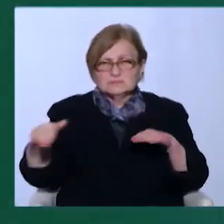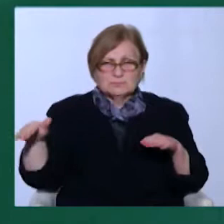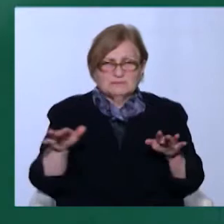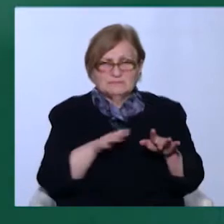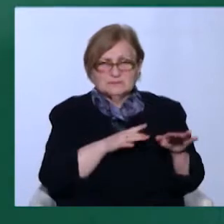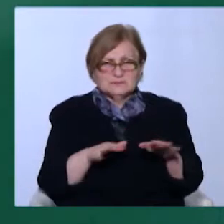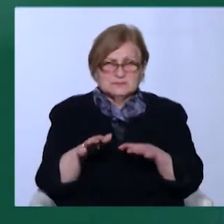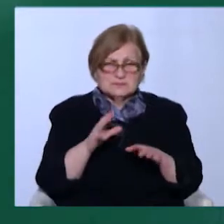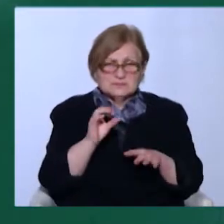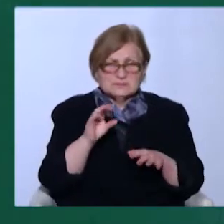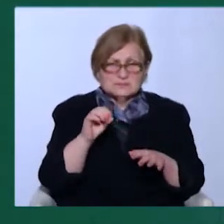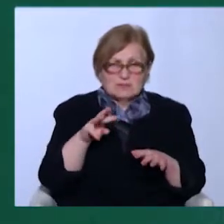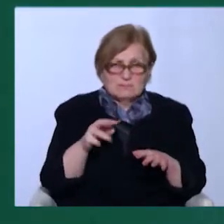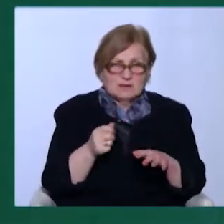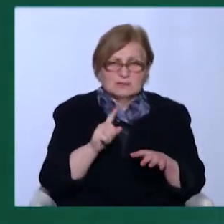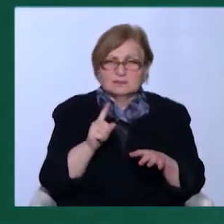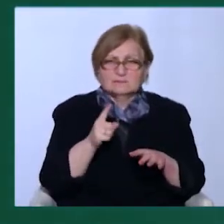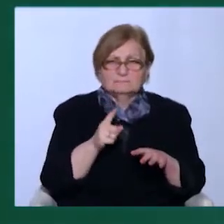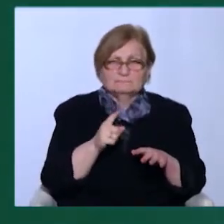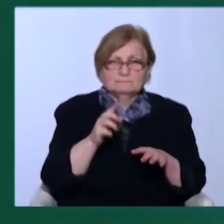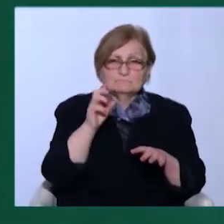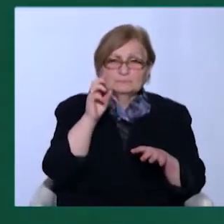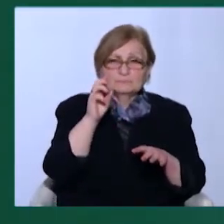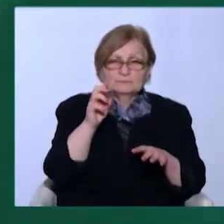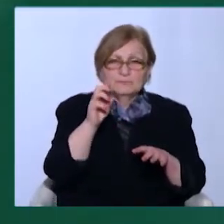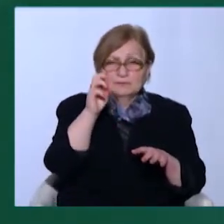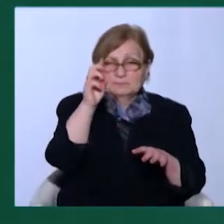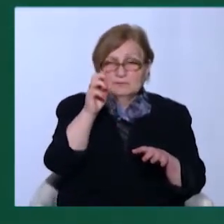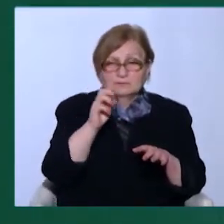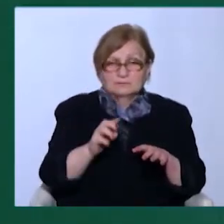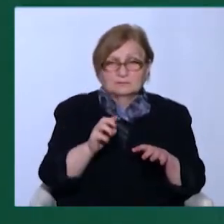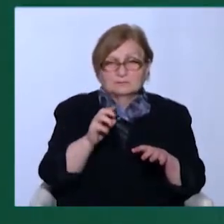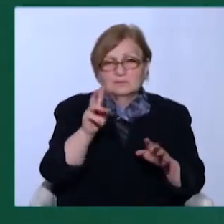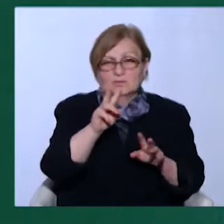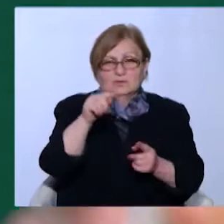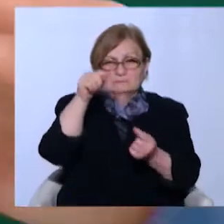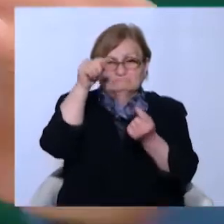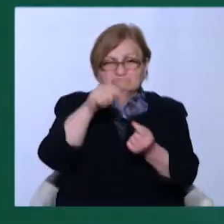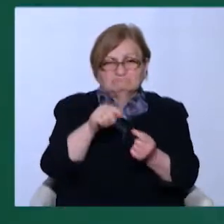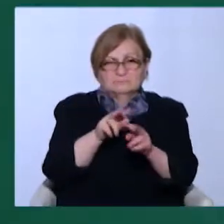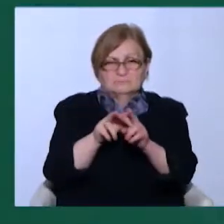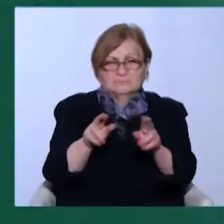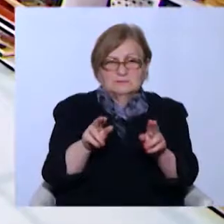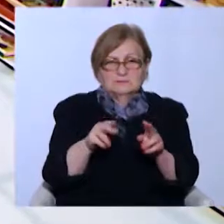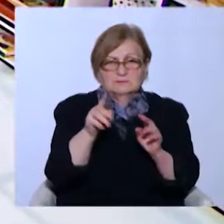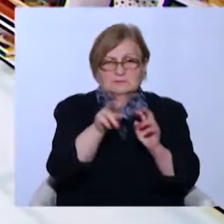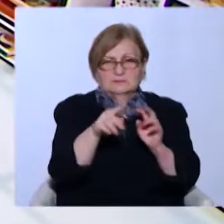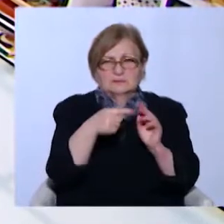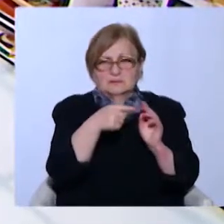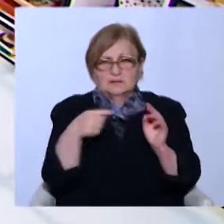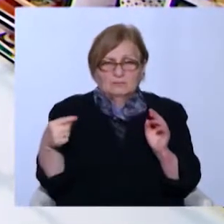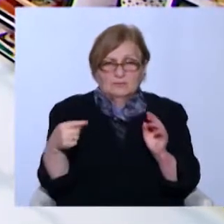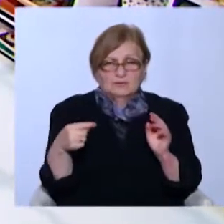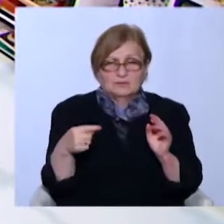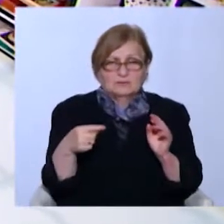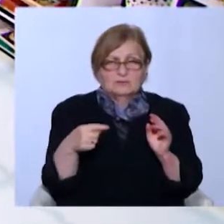მარტივად იხსნება იმის გამო, რომ b უცნობები ერთნაირად ხდება ორივე განტოლებაში და გამოკლებით ამ ორტოლობას